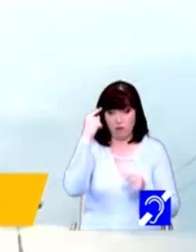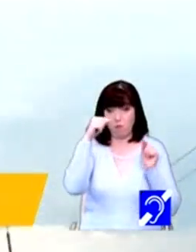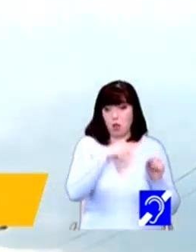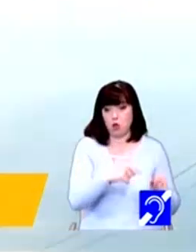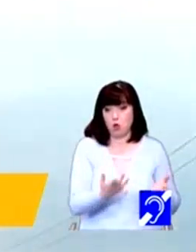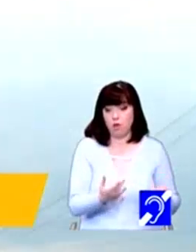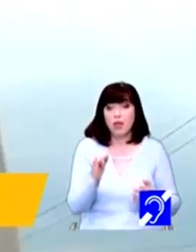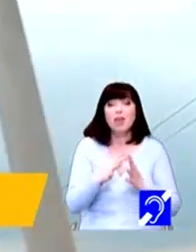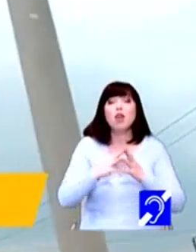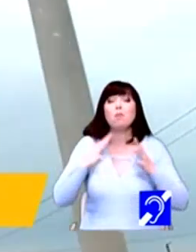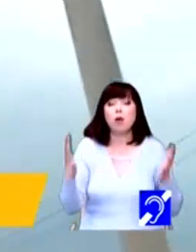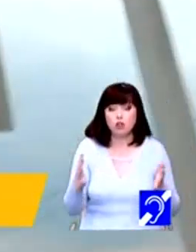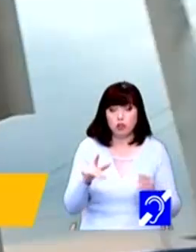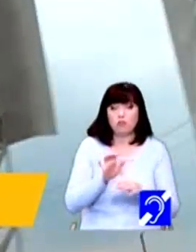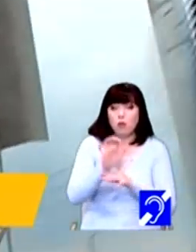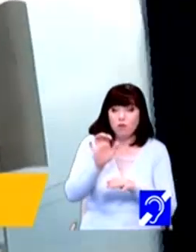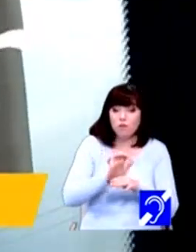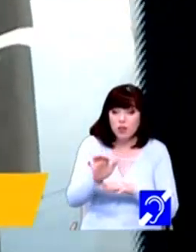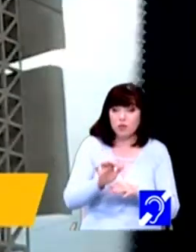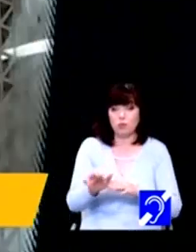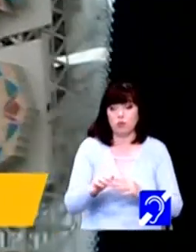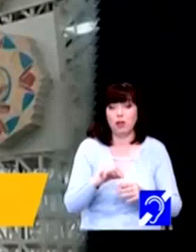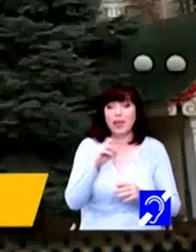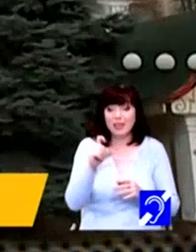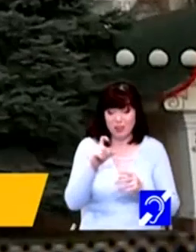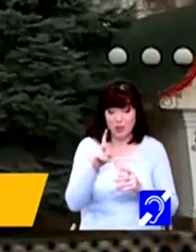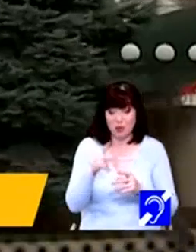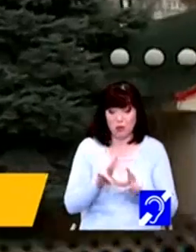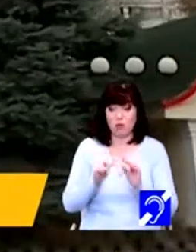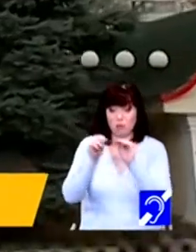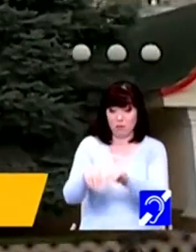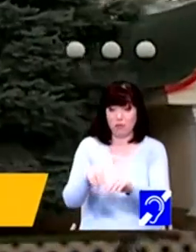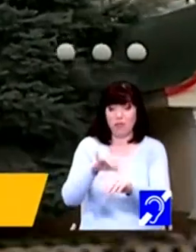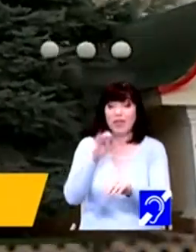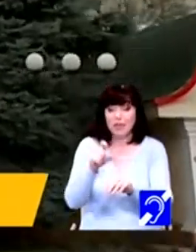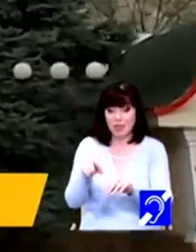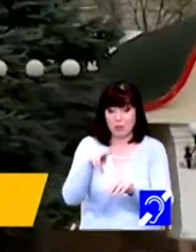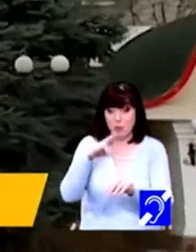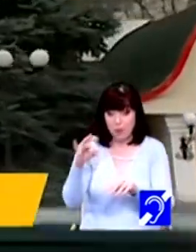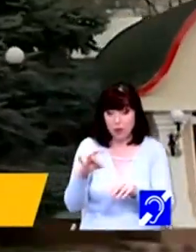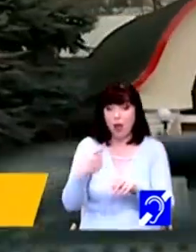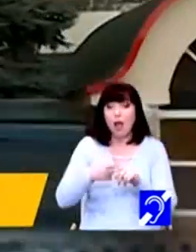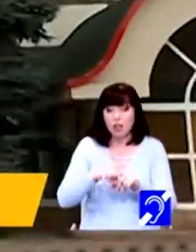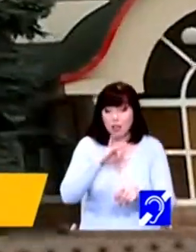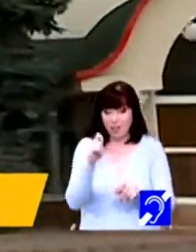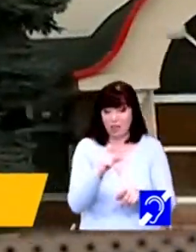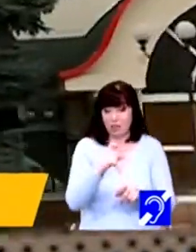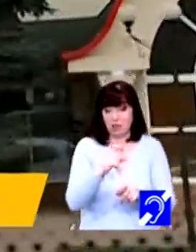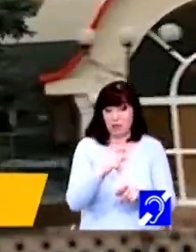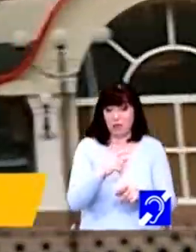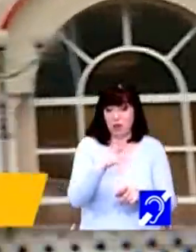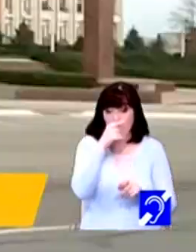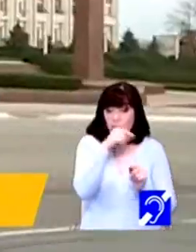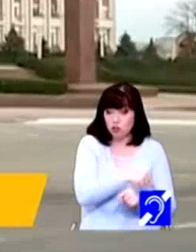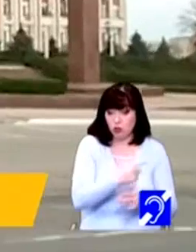Moldova și majoritatea exporturilor realizate din stânga Nistrului sunt pe malul drept și